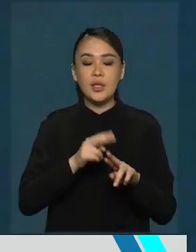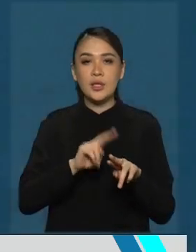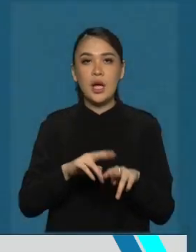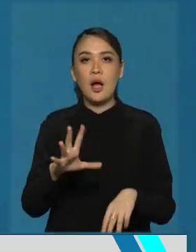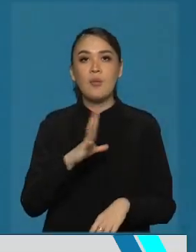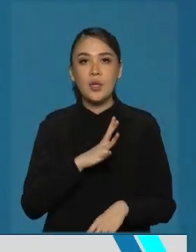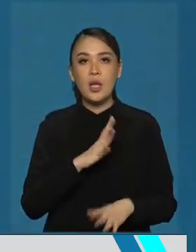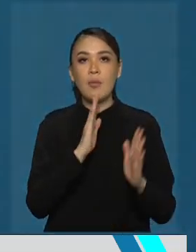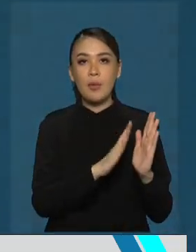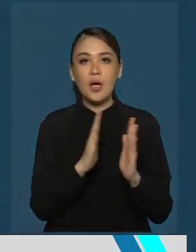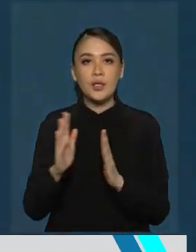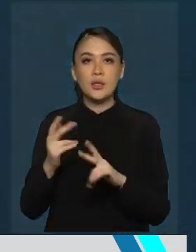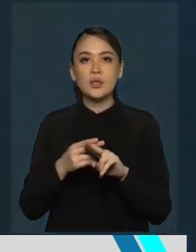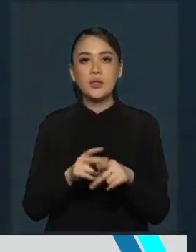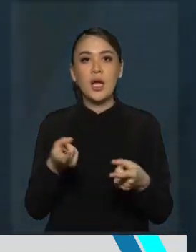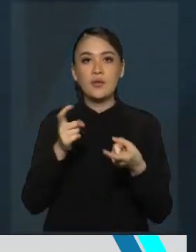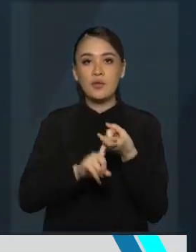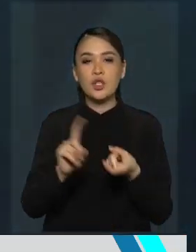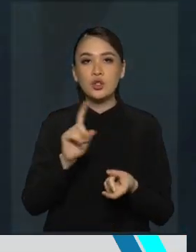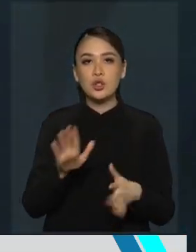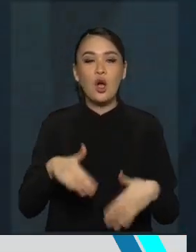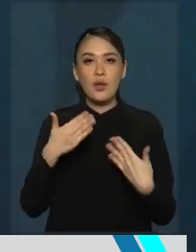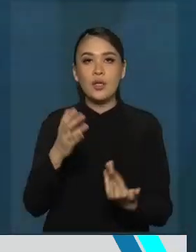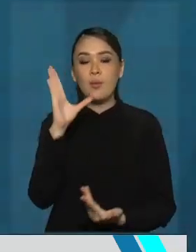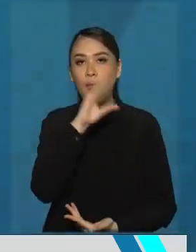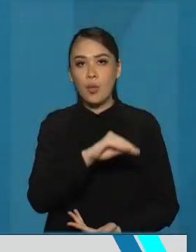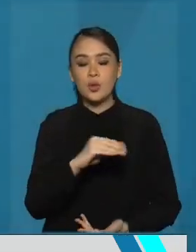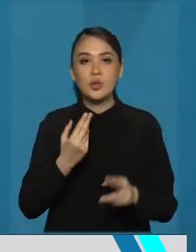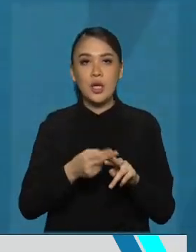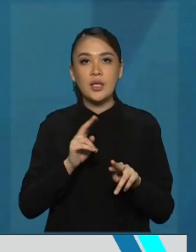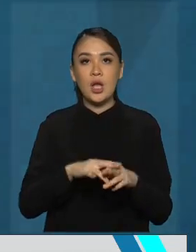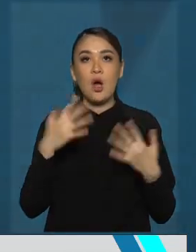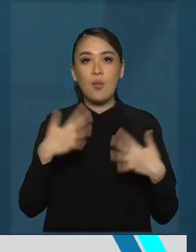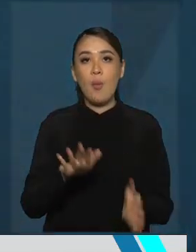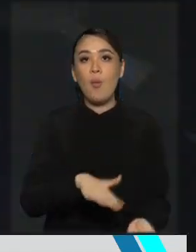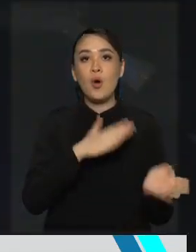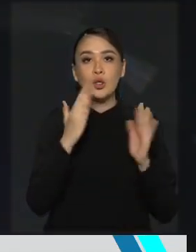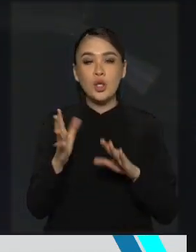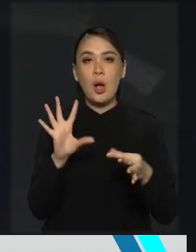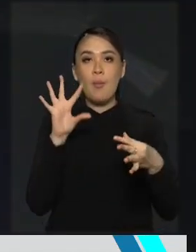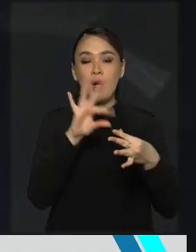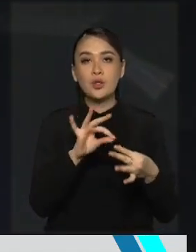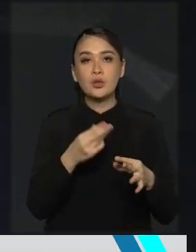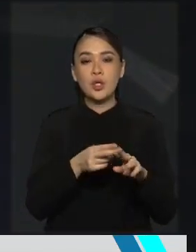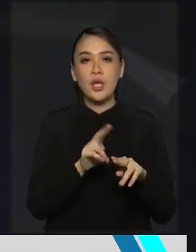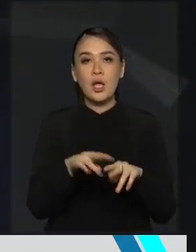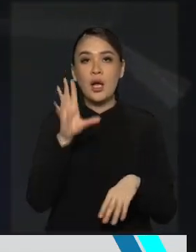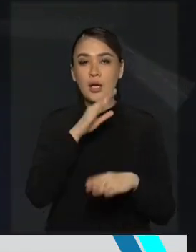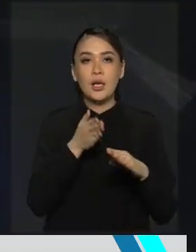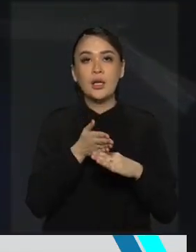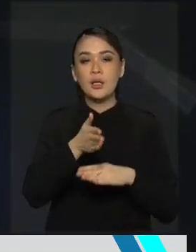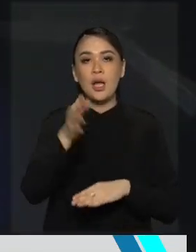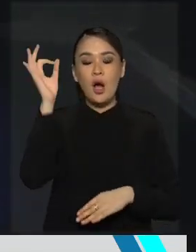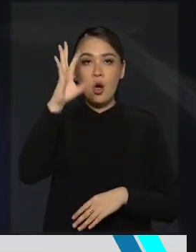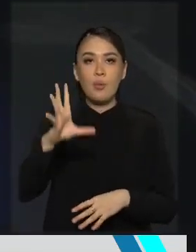в порядок и в соответствие уже то, что имеется в наличии. И уже после этого подключать какие-то новые веяния и так далее. Потому